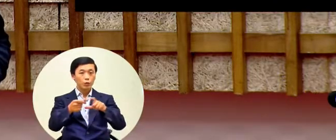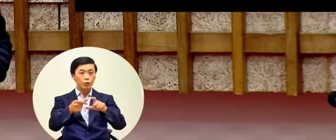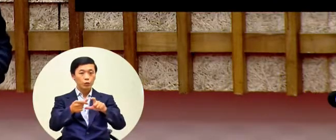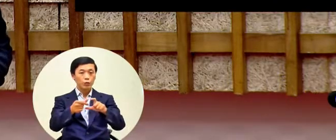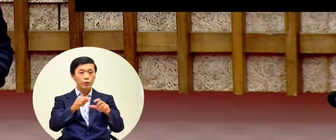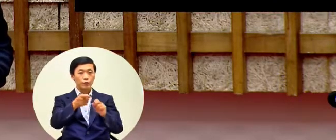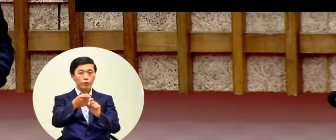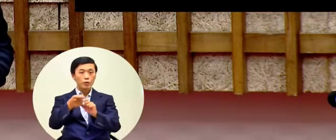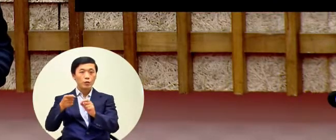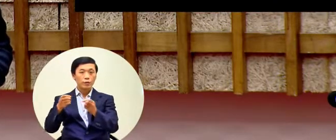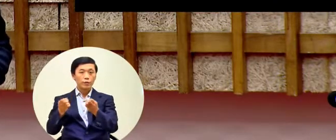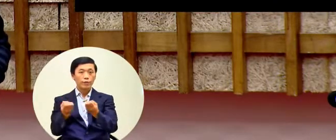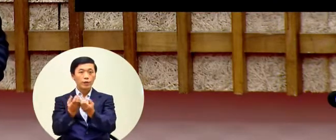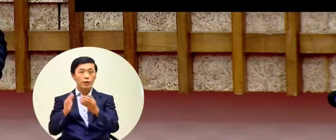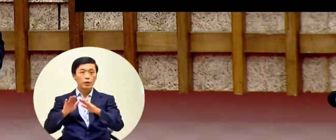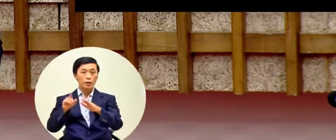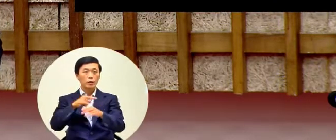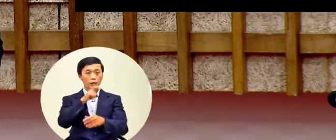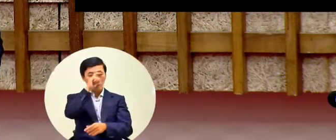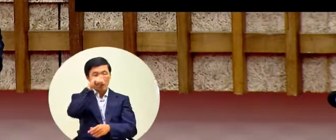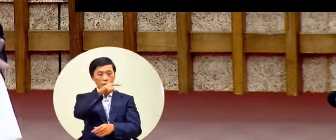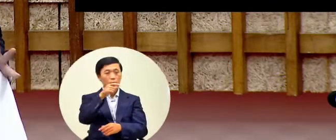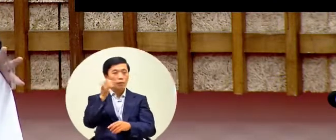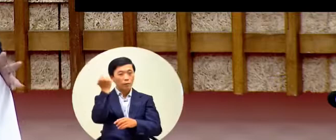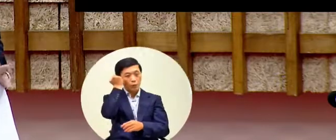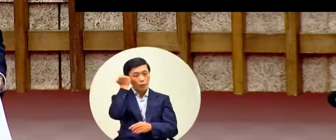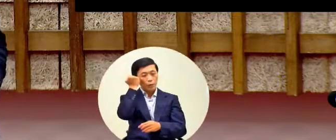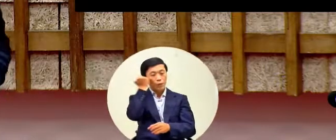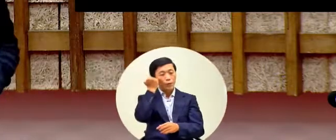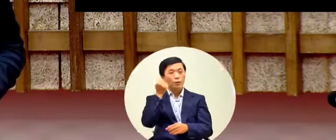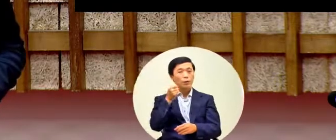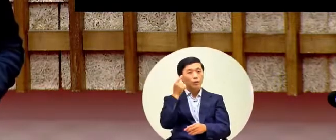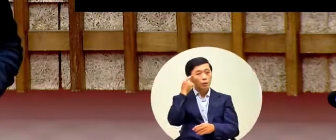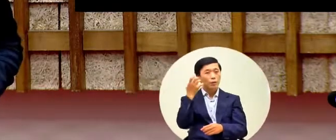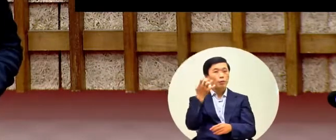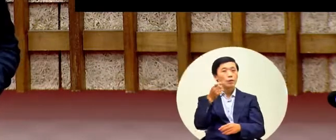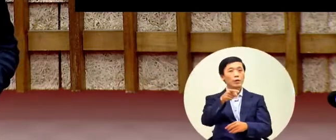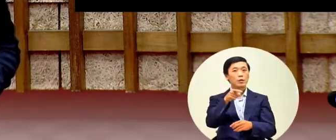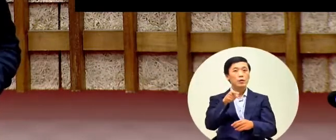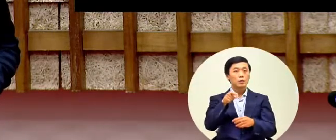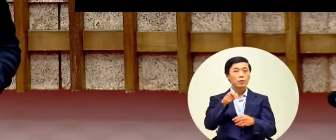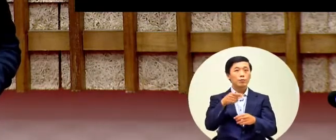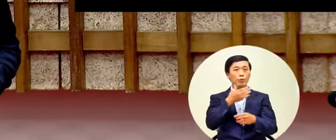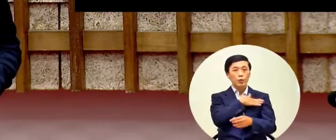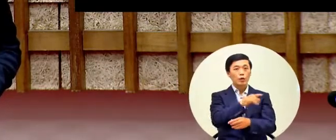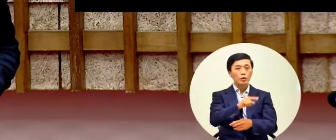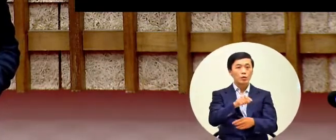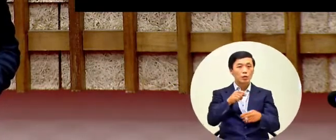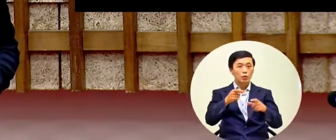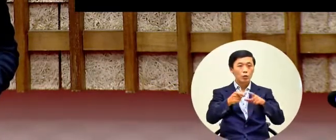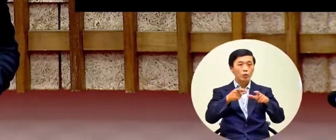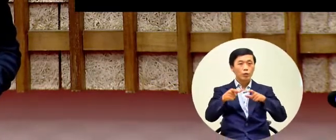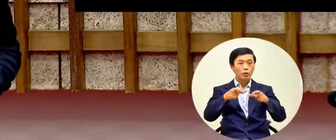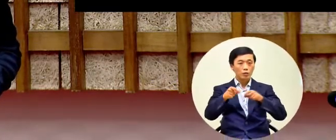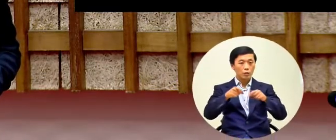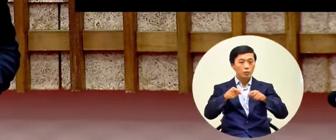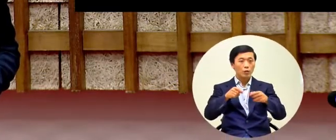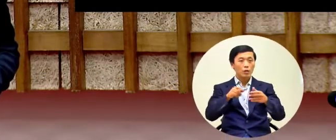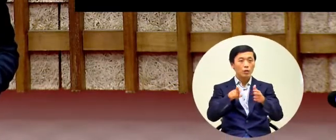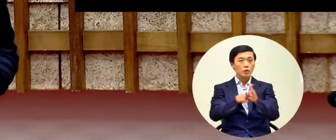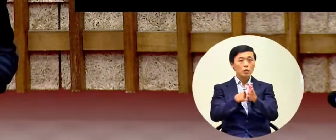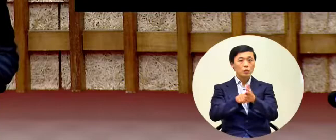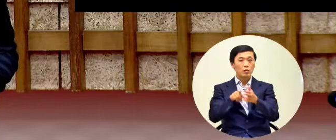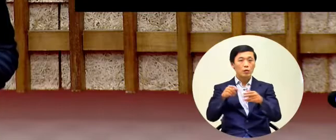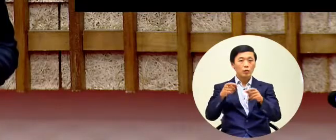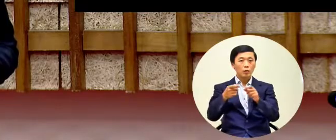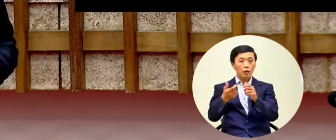展，再请多费心，未来这个特色公园不论是这里或者其他地方的打造，都希望公民规划的时候依照当地的一些历史人